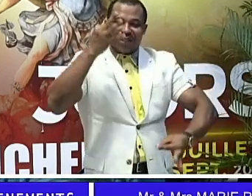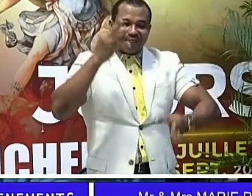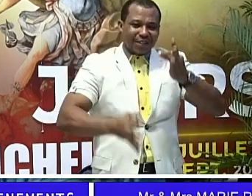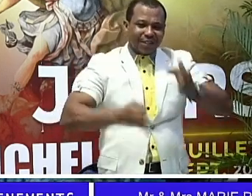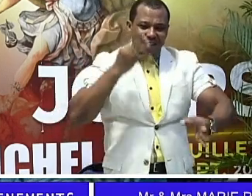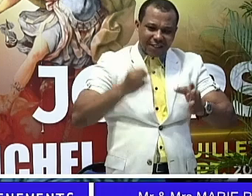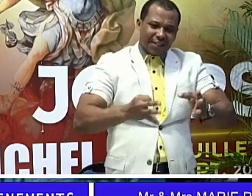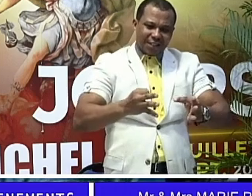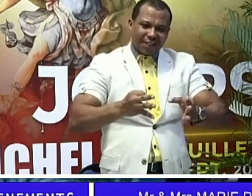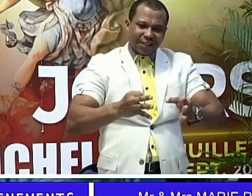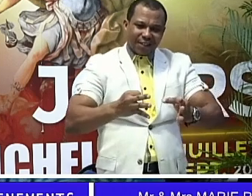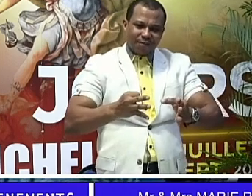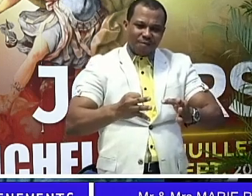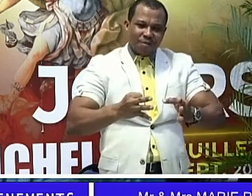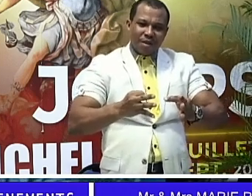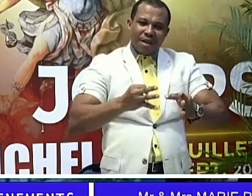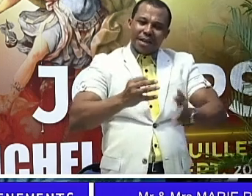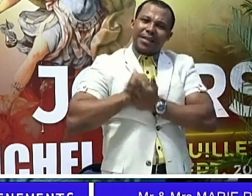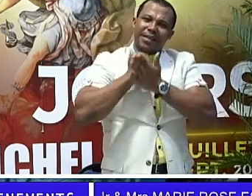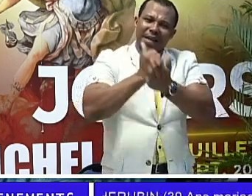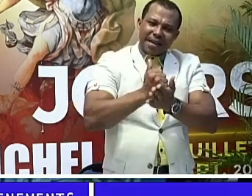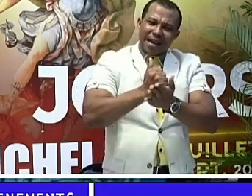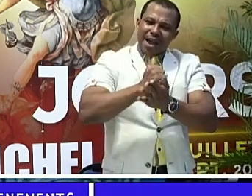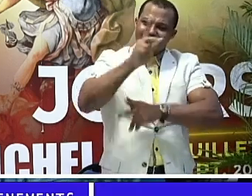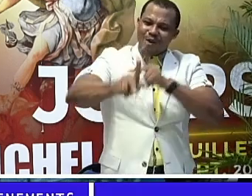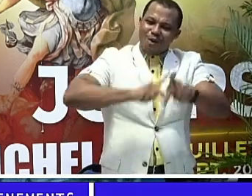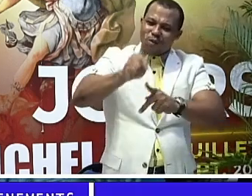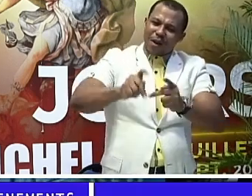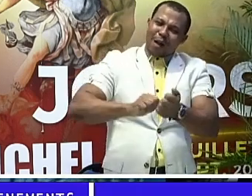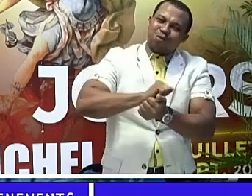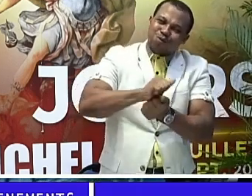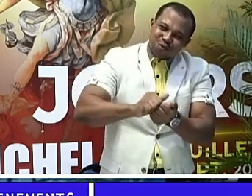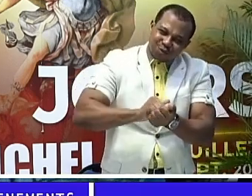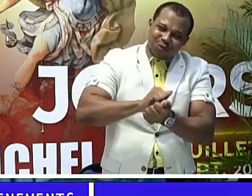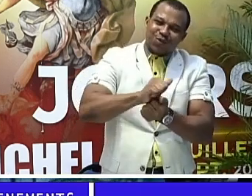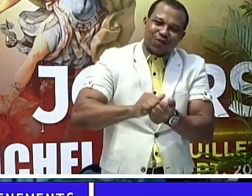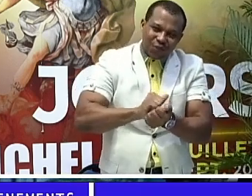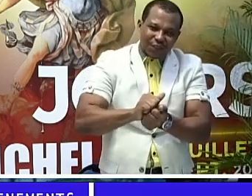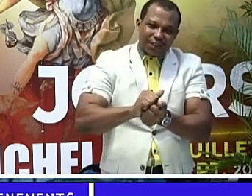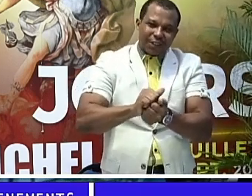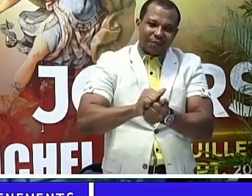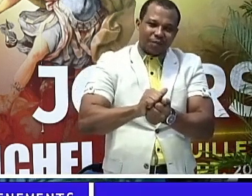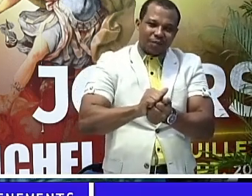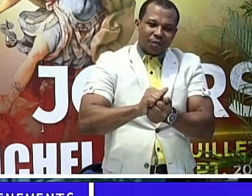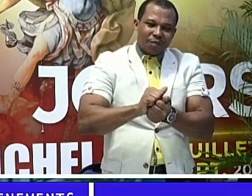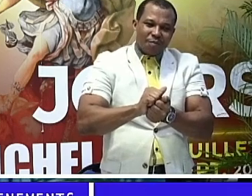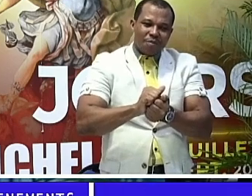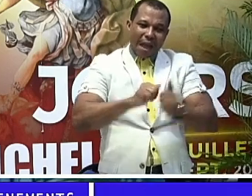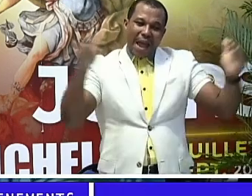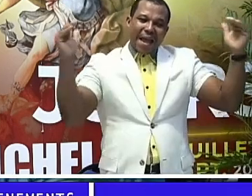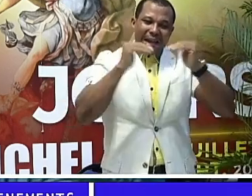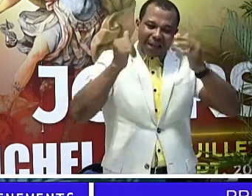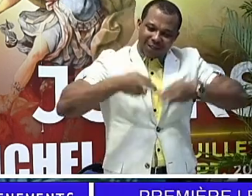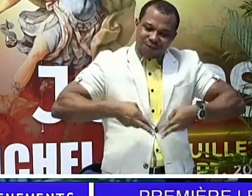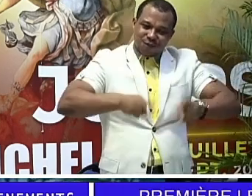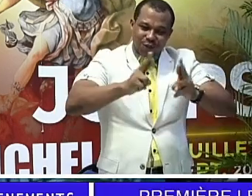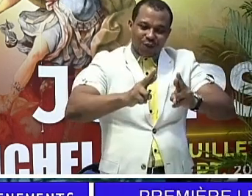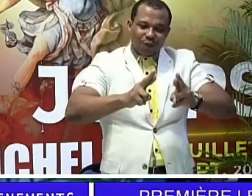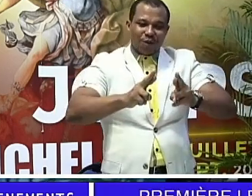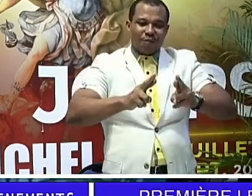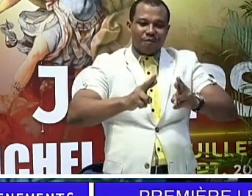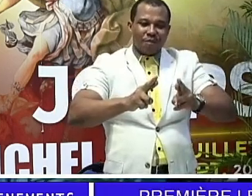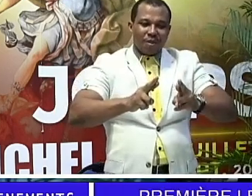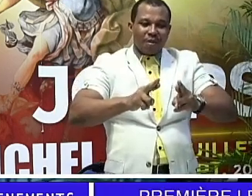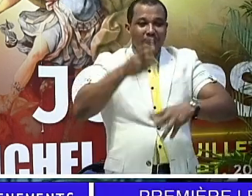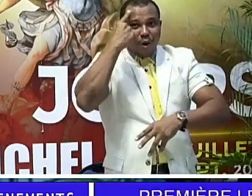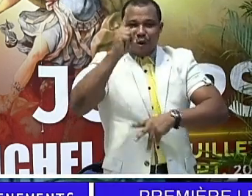dresser main qui faibli yo à genou ka plié yo. Égaliser route yo pour piller nous.